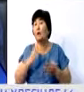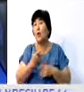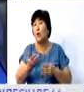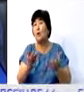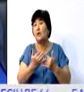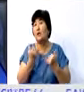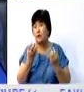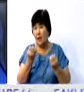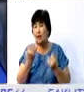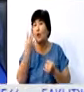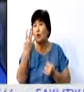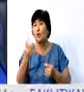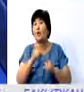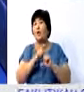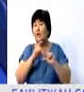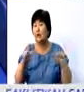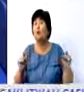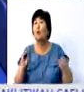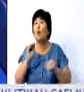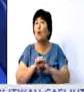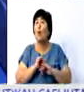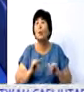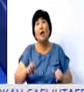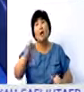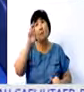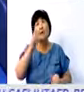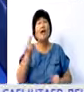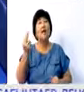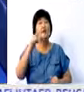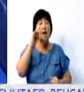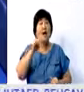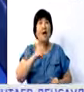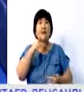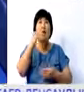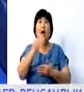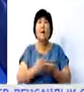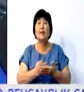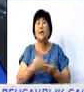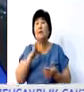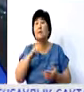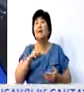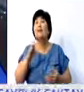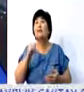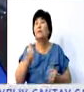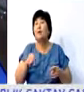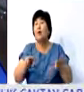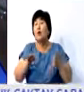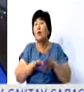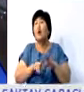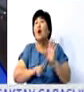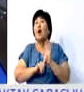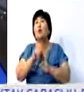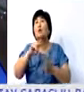санын тағы 4 санаториймен толықтыру. Мемлекеттік цифрлы Қазақстан бағдарламасы және Smart City құрылымы бойынша әу